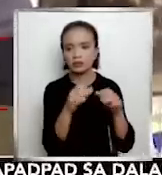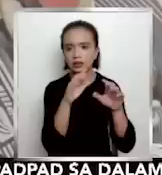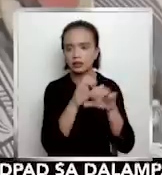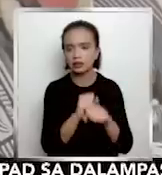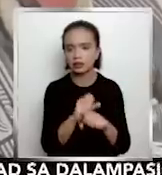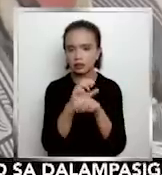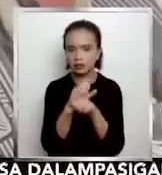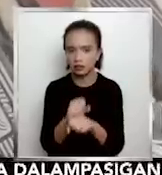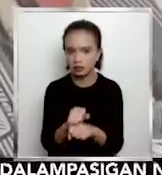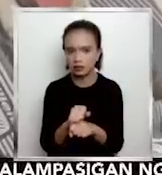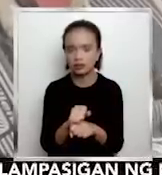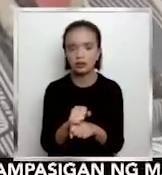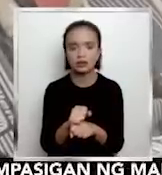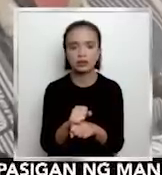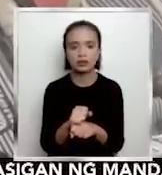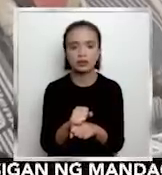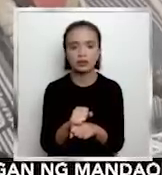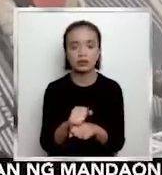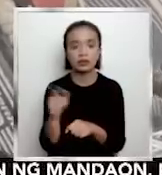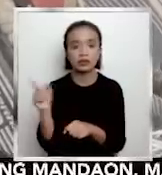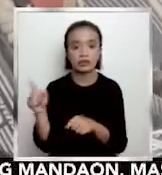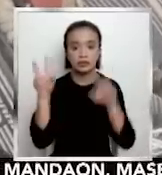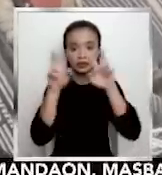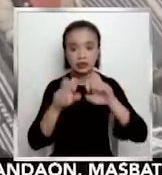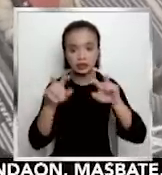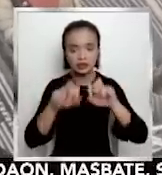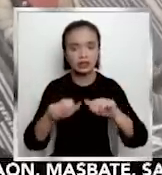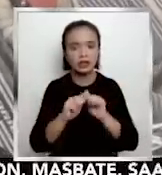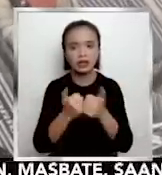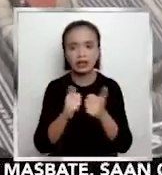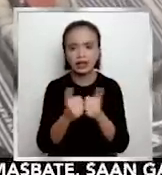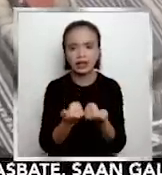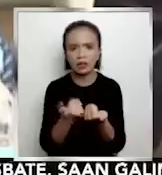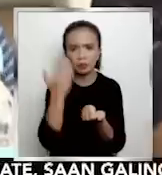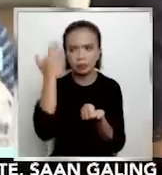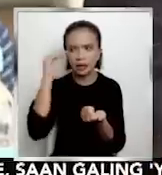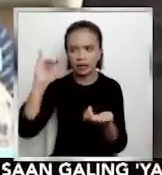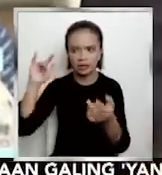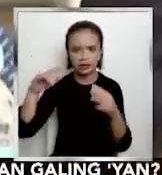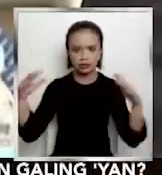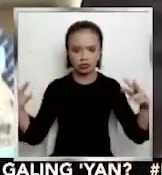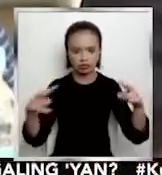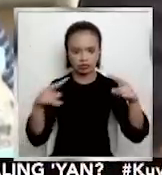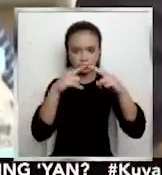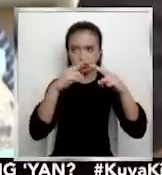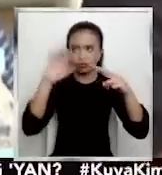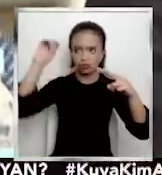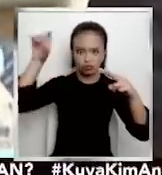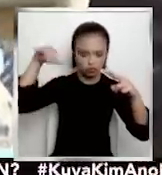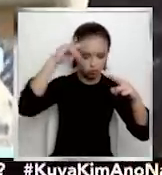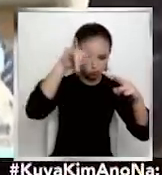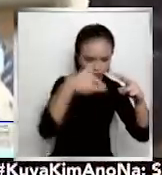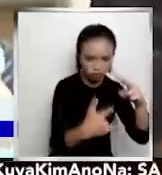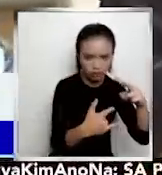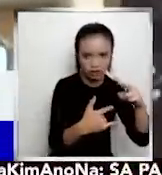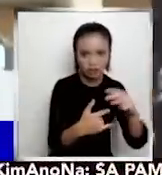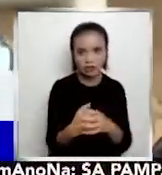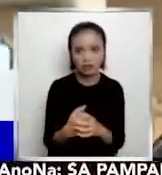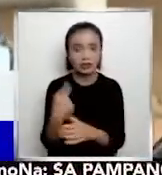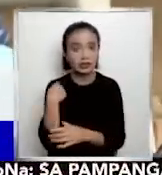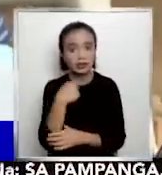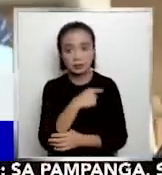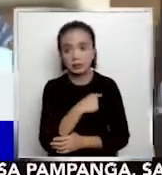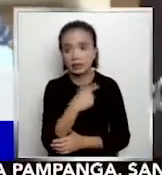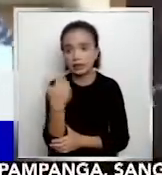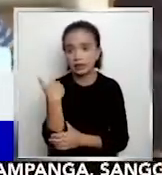namin. Iimbestigahan din kung paano napadpad sa Mayon ang eroplano. We did not expect na pupunta po sa